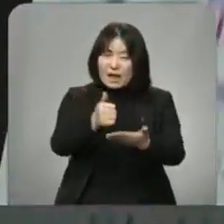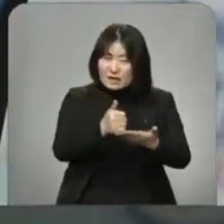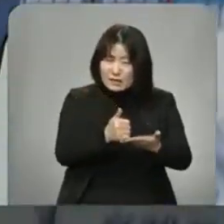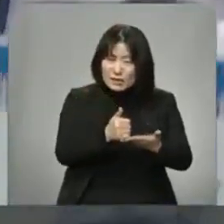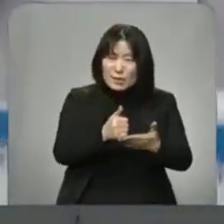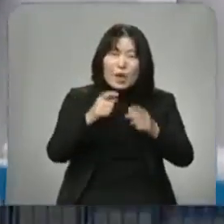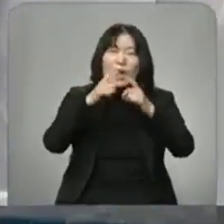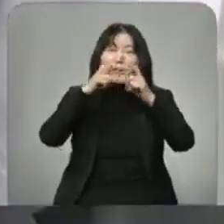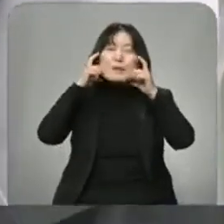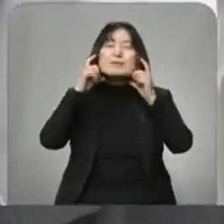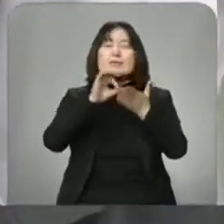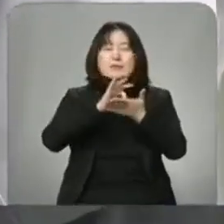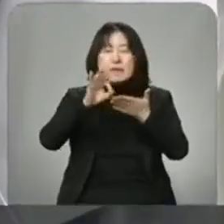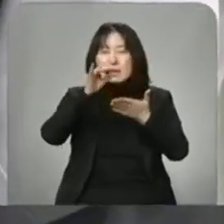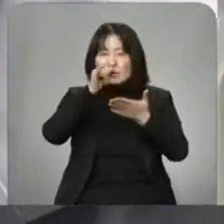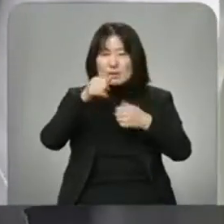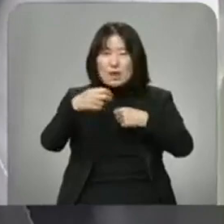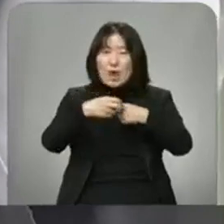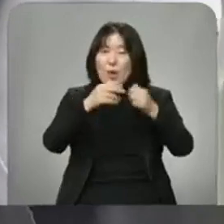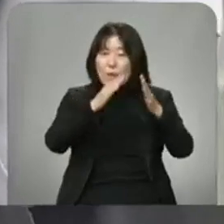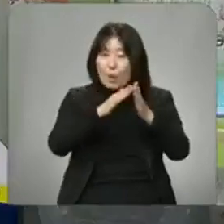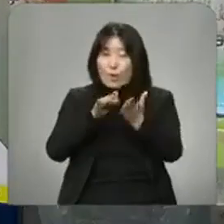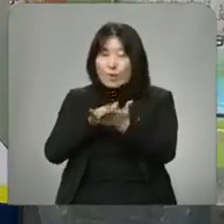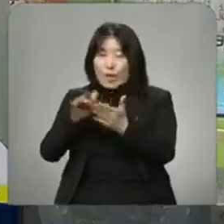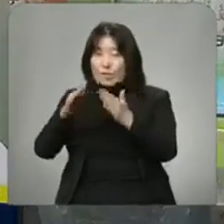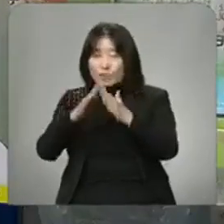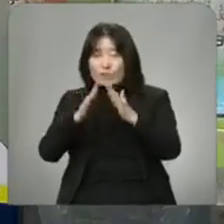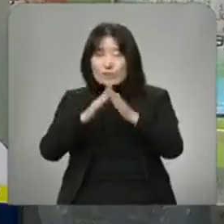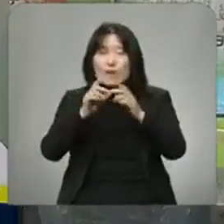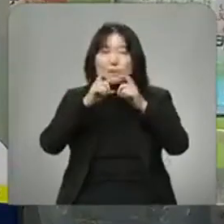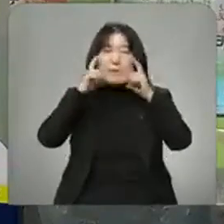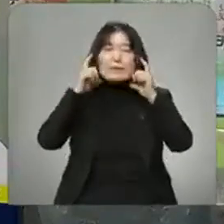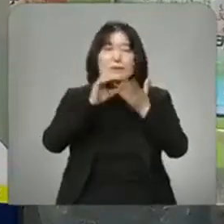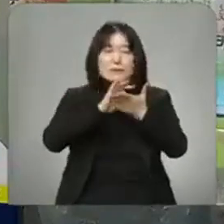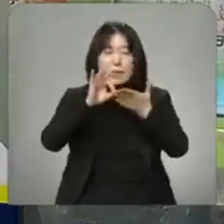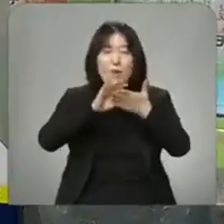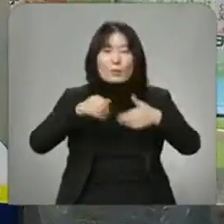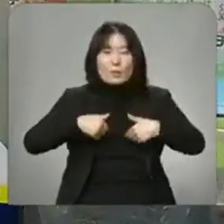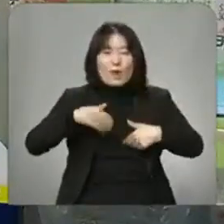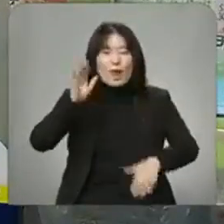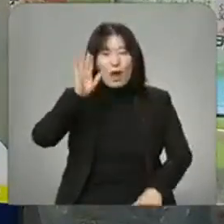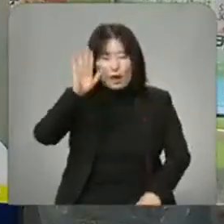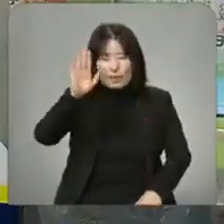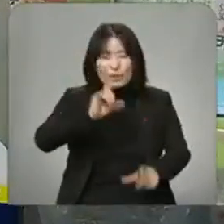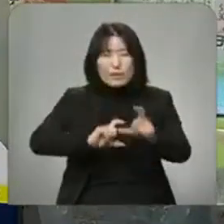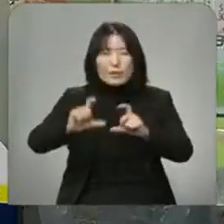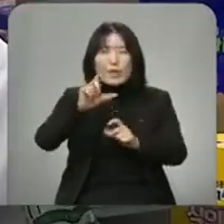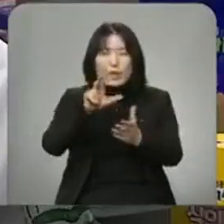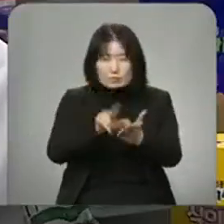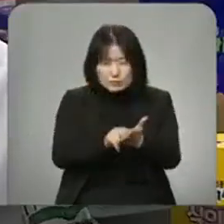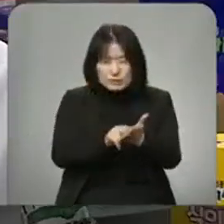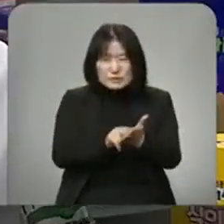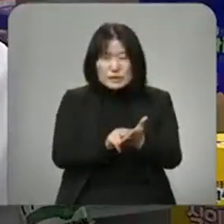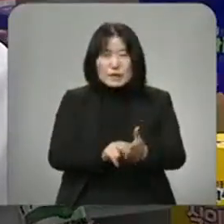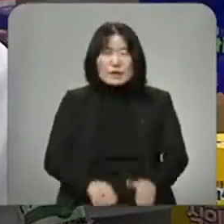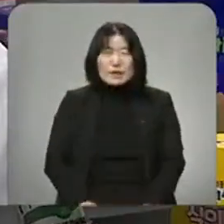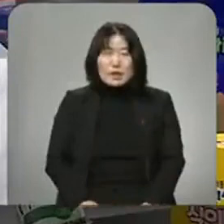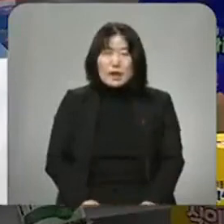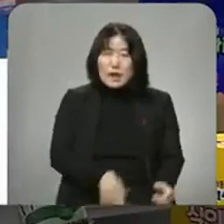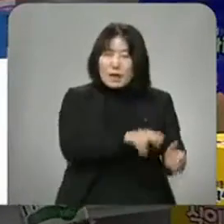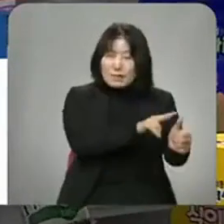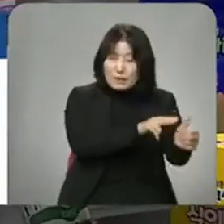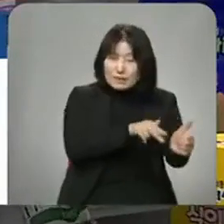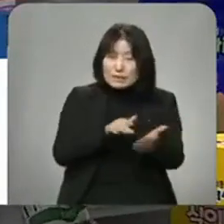주고받습니다. 병원과 약국에선 마스크를 써야 하기 때문입니다. 앞으로가 걱정입니다. 마트하고 약국을 딱